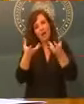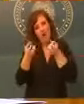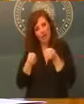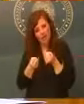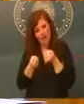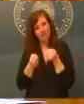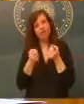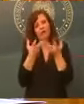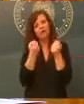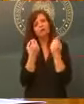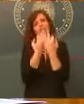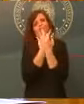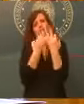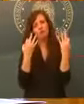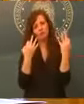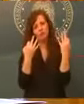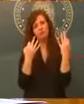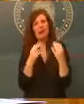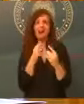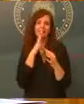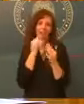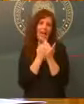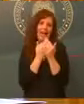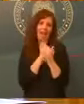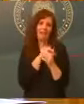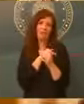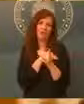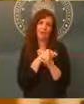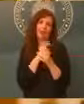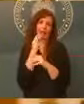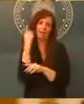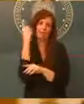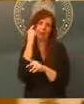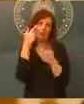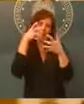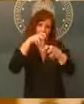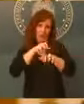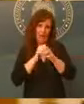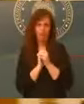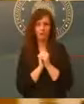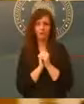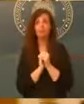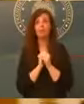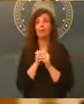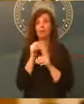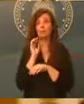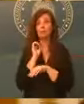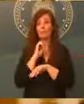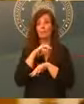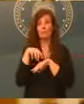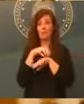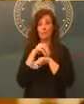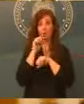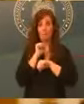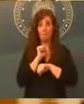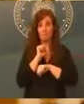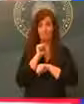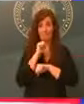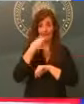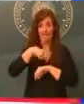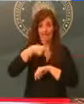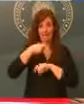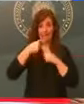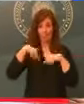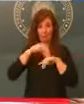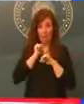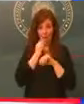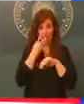poi rischiano di andare per strada posso aggiungere che come sempre questa sfida non è della ministra